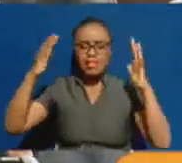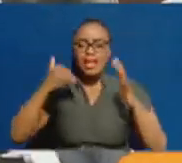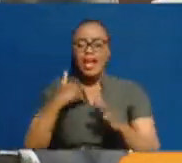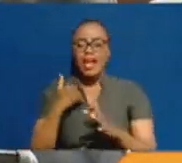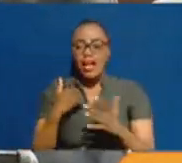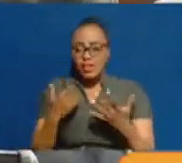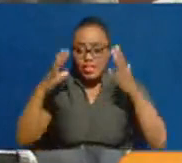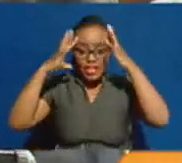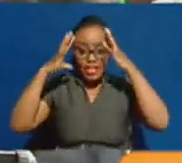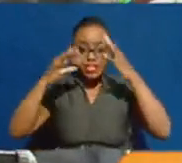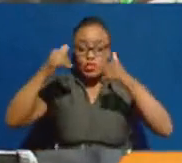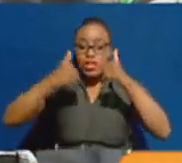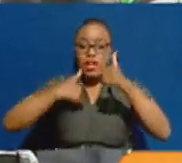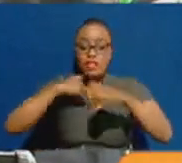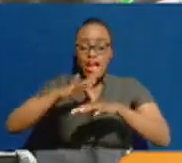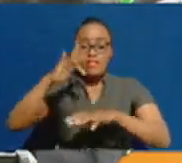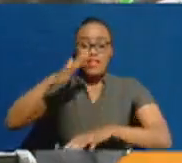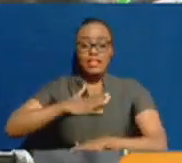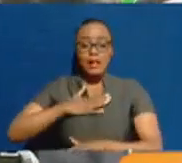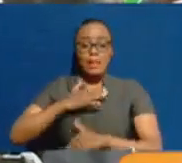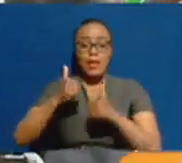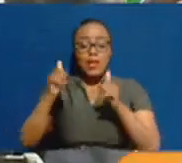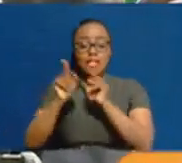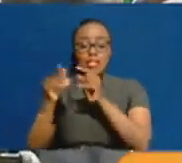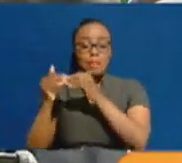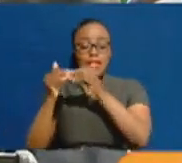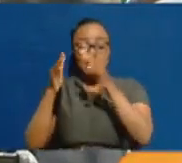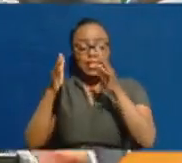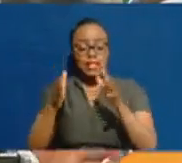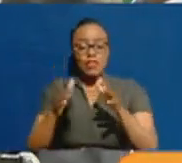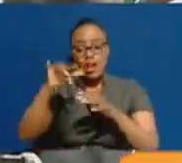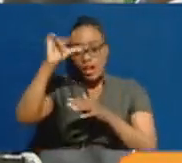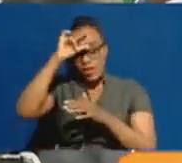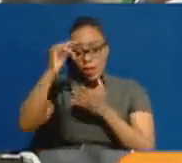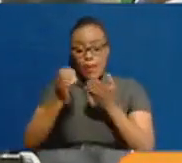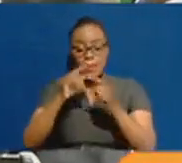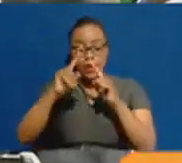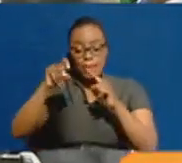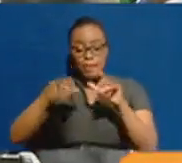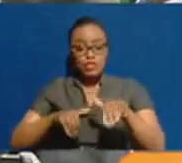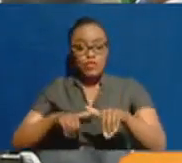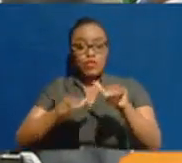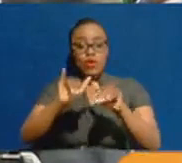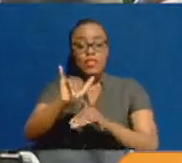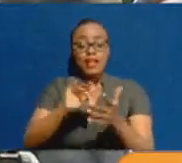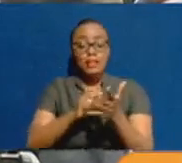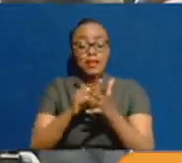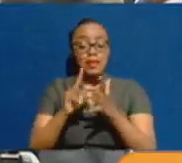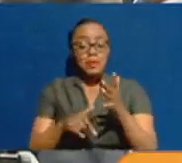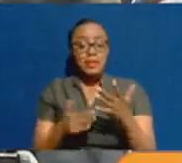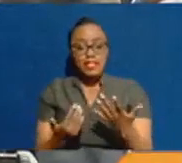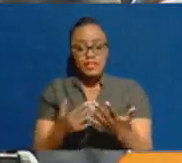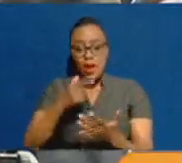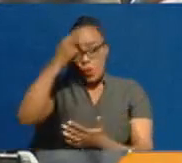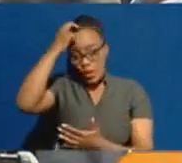ruling he made, which actually affected me as a leader of government business. But you had to abide. So,